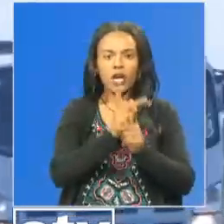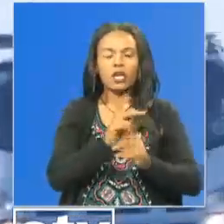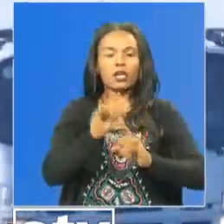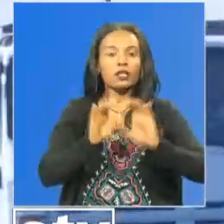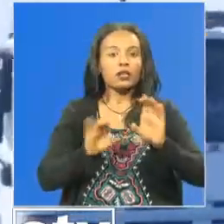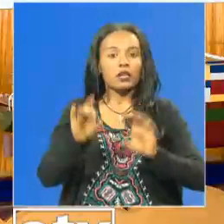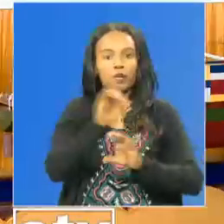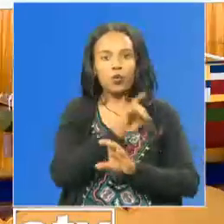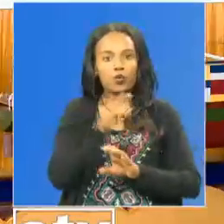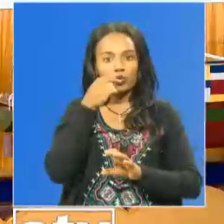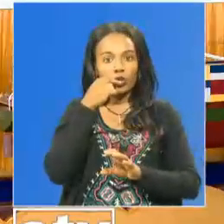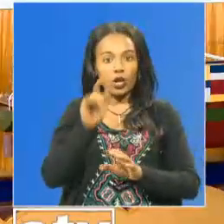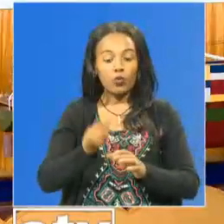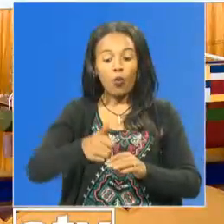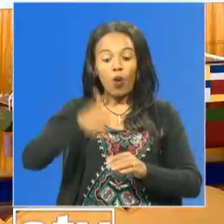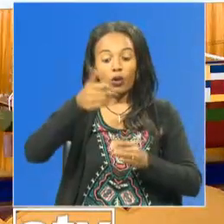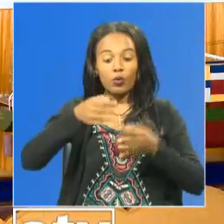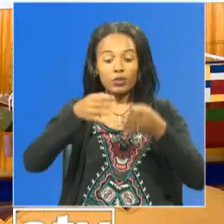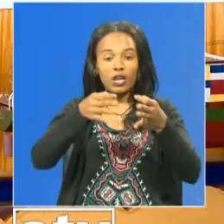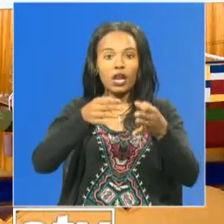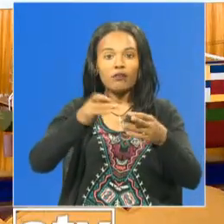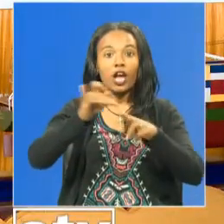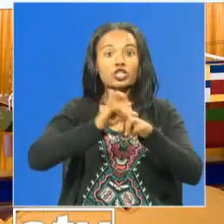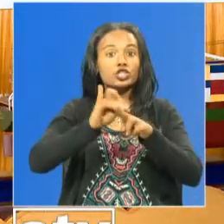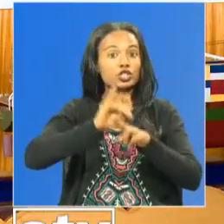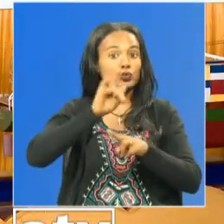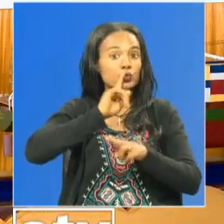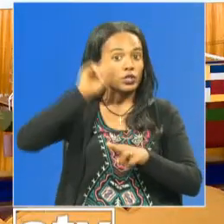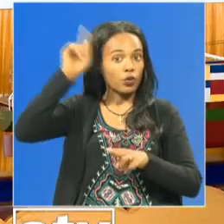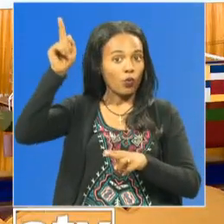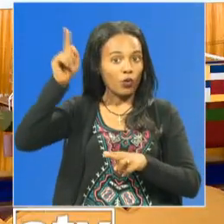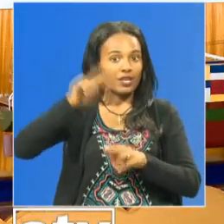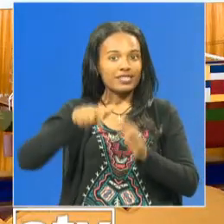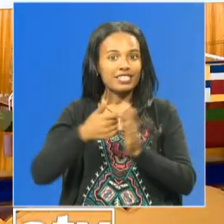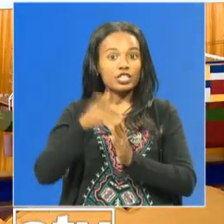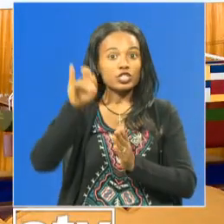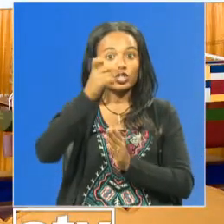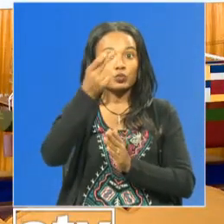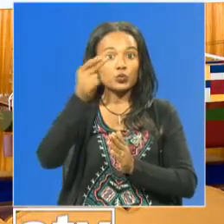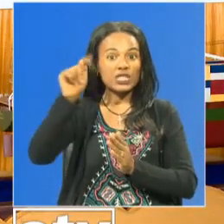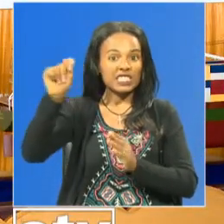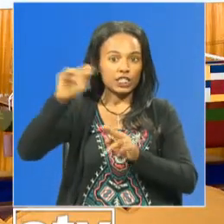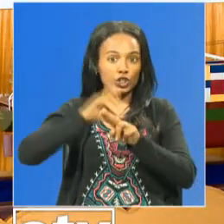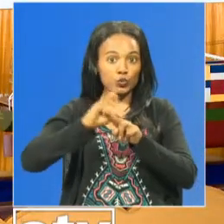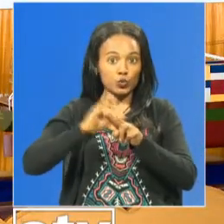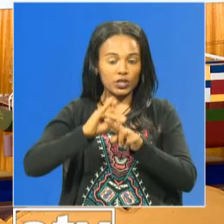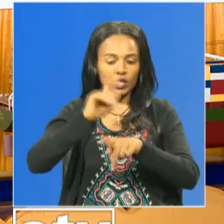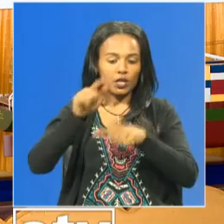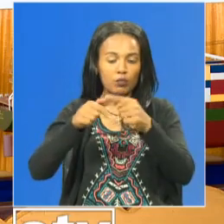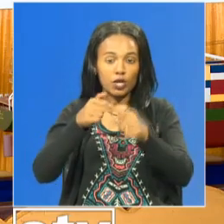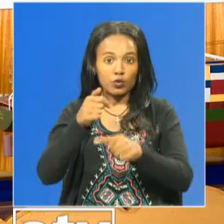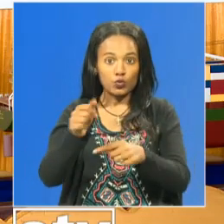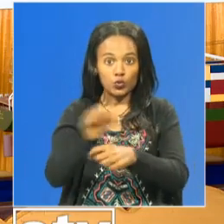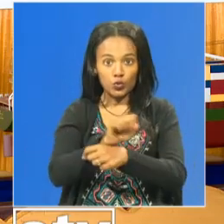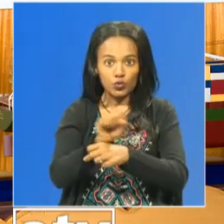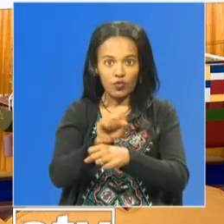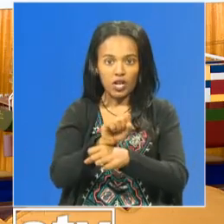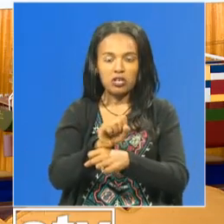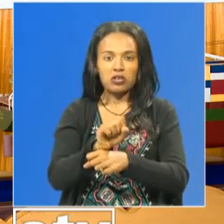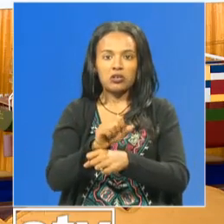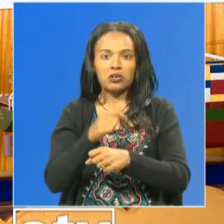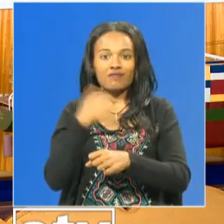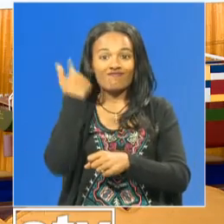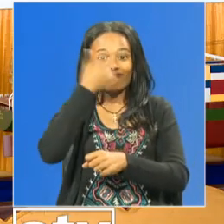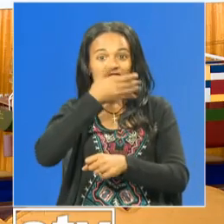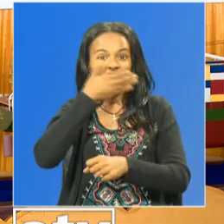እየተደረገ መሆኑን አመልክቷል። ዋናው መተላለፊያችን ጅቡቲ ስለሆነ ወደ ጅቡቲ የሚሄዱ ሹፌሮች አሽከርካሪዎች ፌስ ማስክ